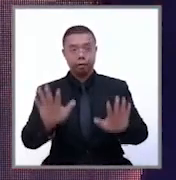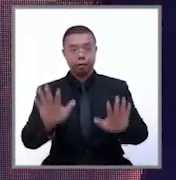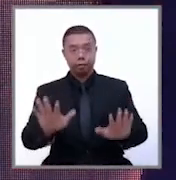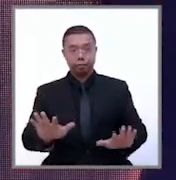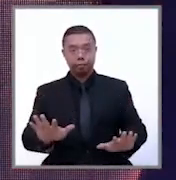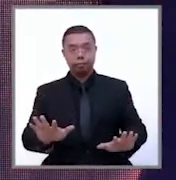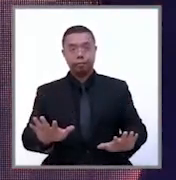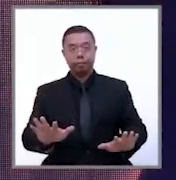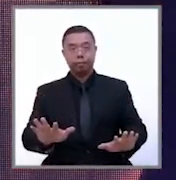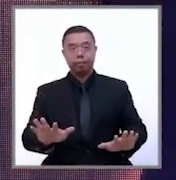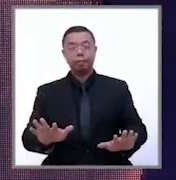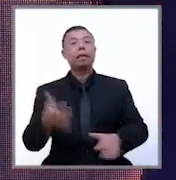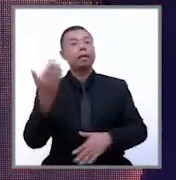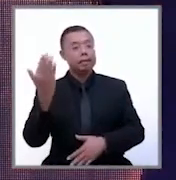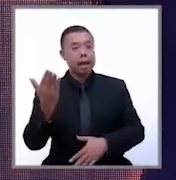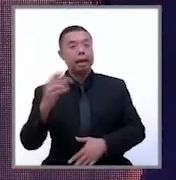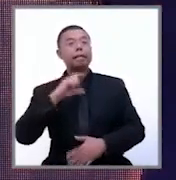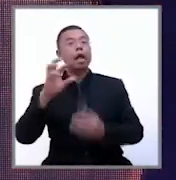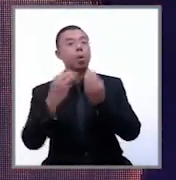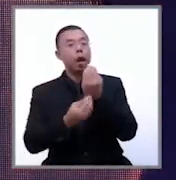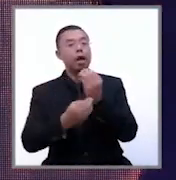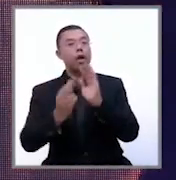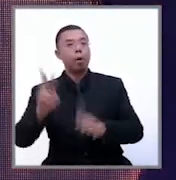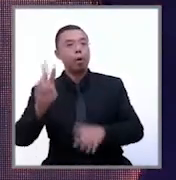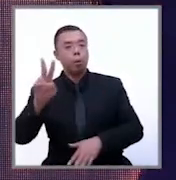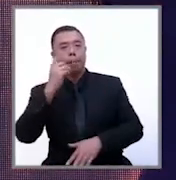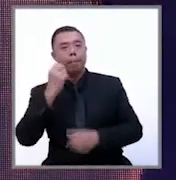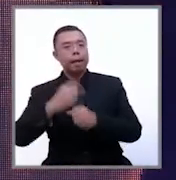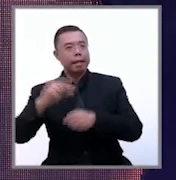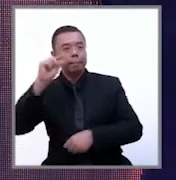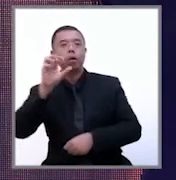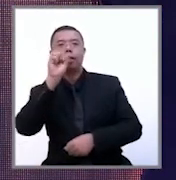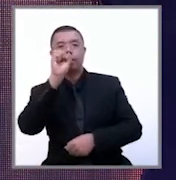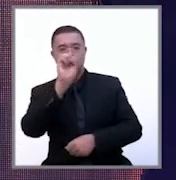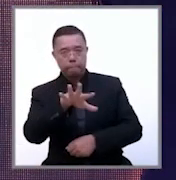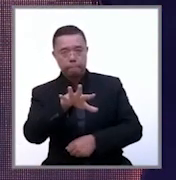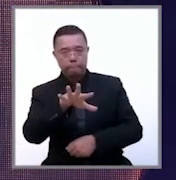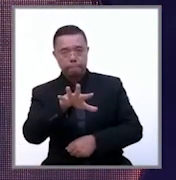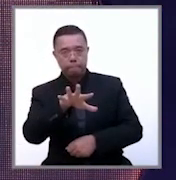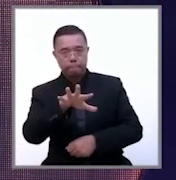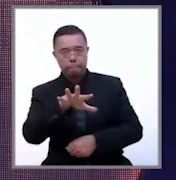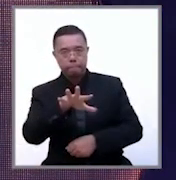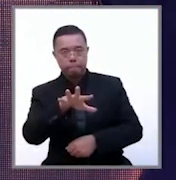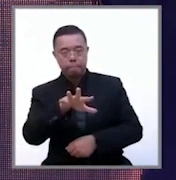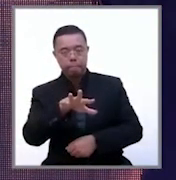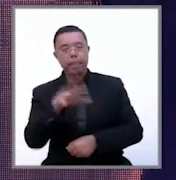baik selanjutnya kami persilakan cowokpr nomor urut du Bapak Gibra neraka bumi ngaka untuk